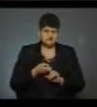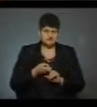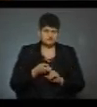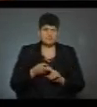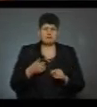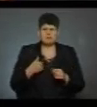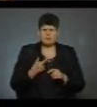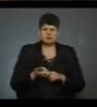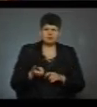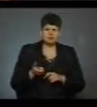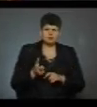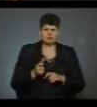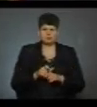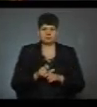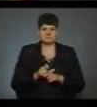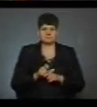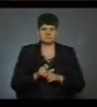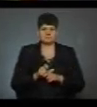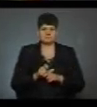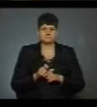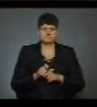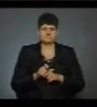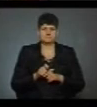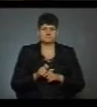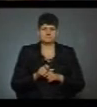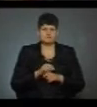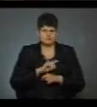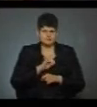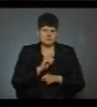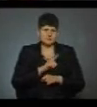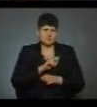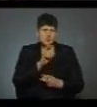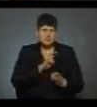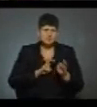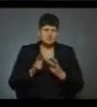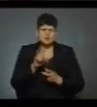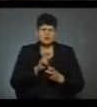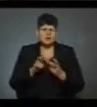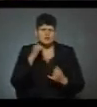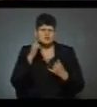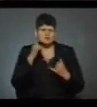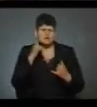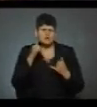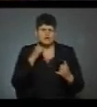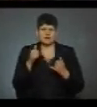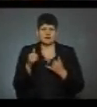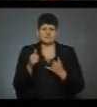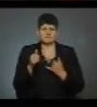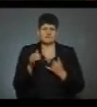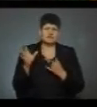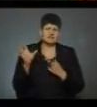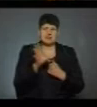ми його дуже поширно, усильно так шукали, дзвонили на